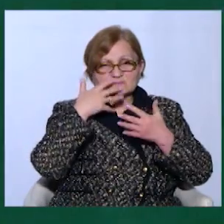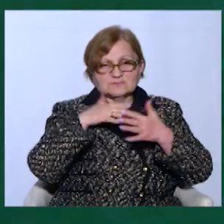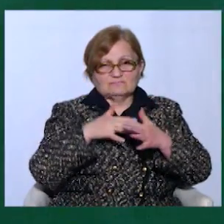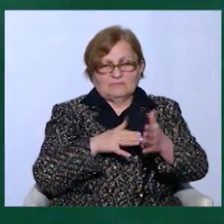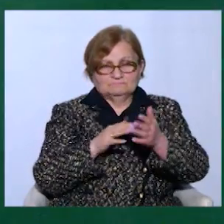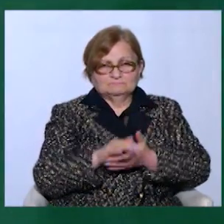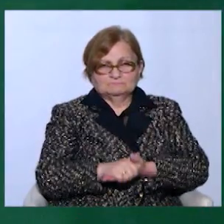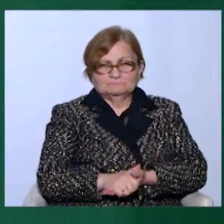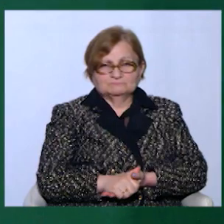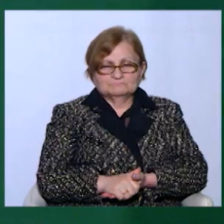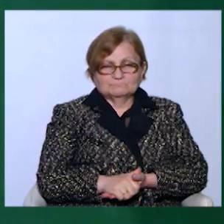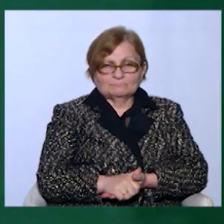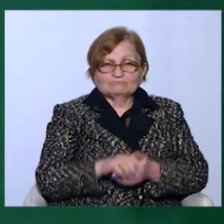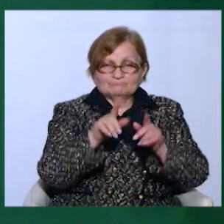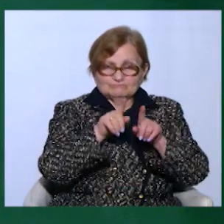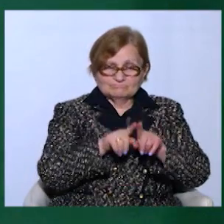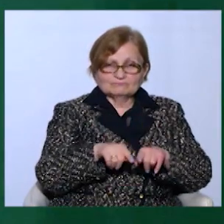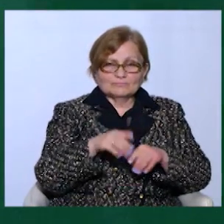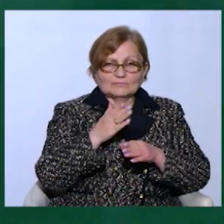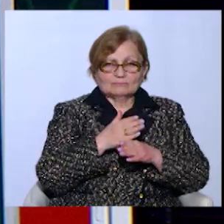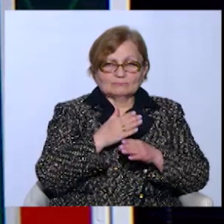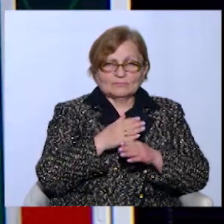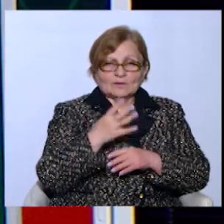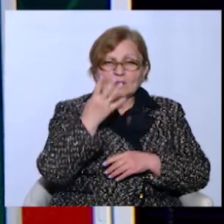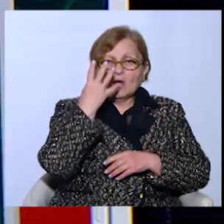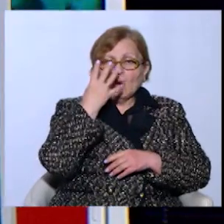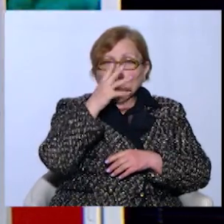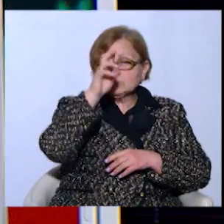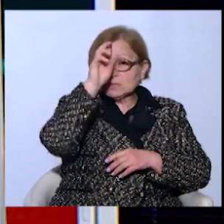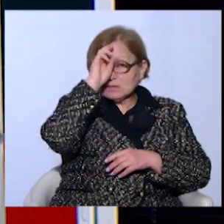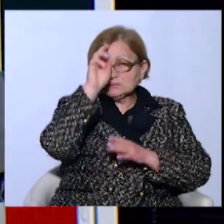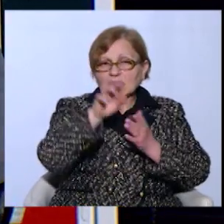ასე. ასევე საქართველოს ესაზღვრება ოთხი ქვეყანა.